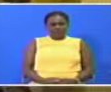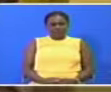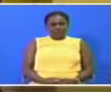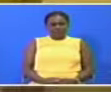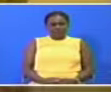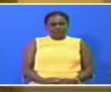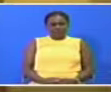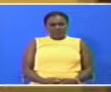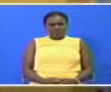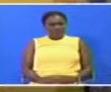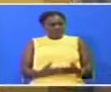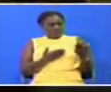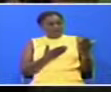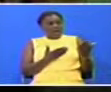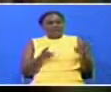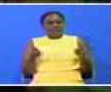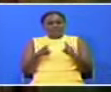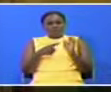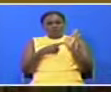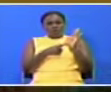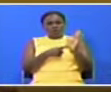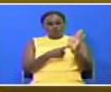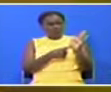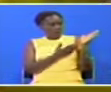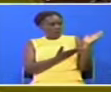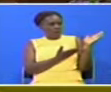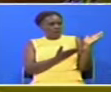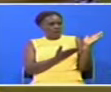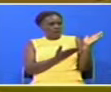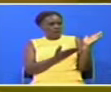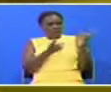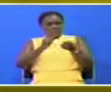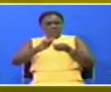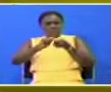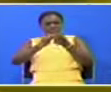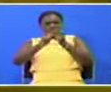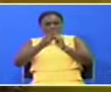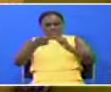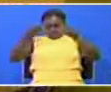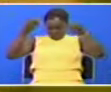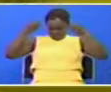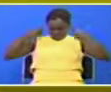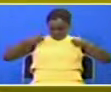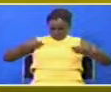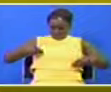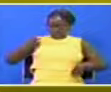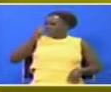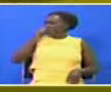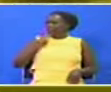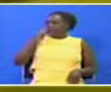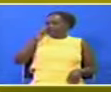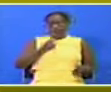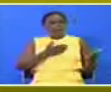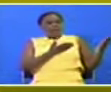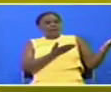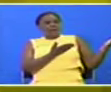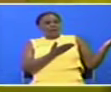Bi Latifa ameniambia maonyesho ya Stara yameleta mapinduzi katika mitindo ya mavazi Tanzania. Matukio kama